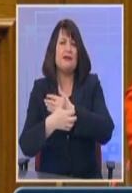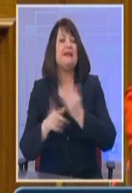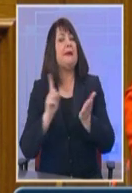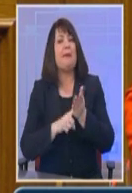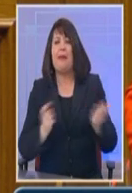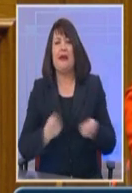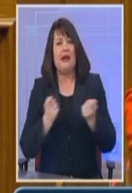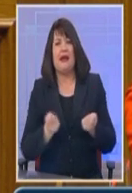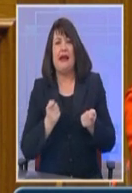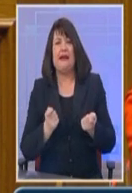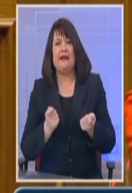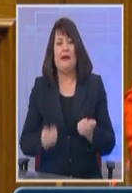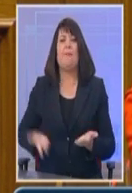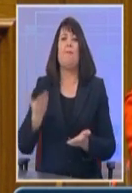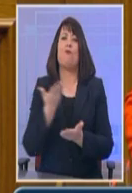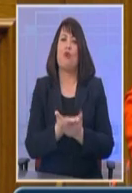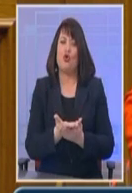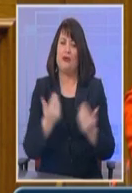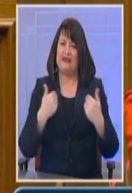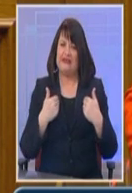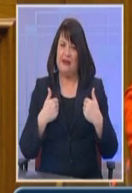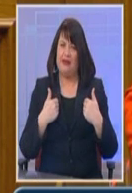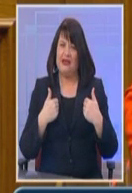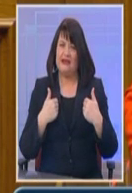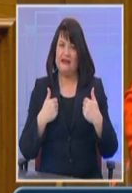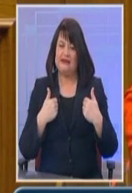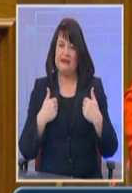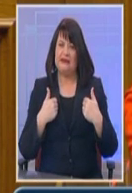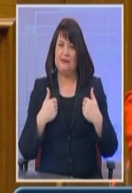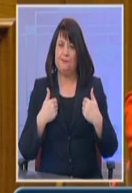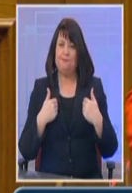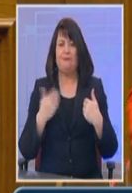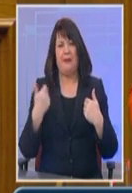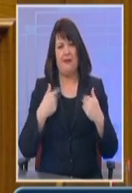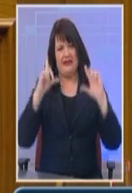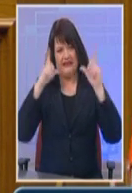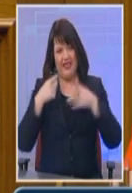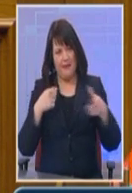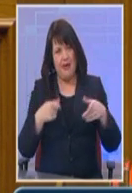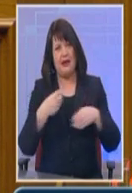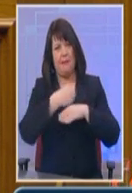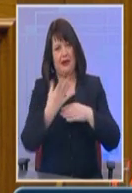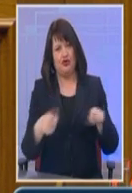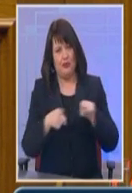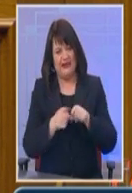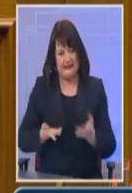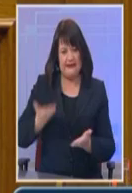παρά να υιοθετήσει την πρόταση νόμου που καταθέσαμε η κοινοβουλευτική ομάδα της Δημοκρατικής Συμπαράταξης